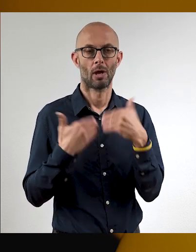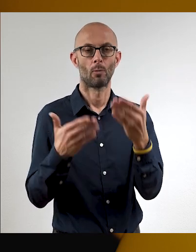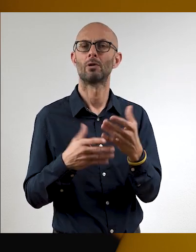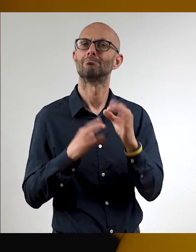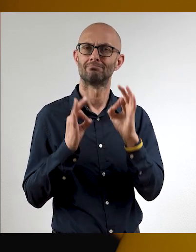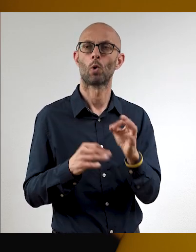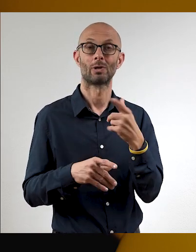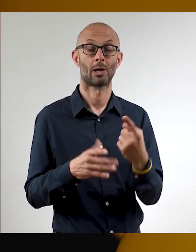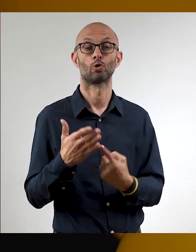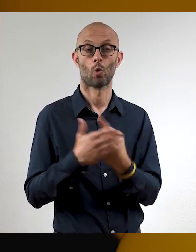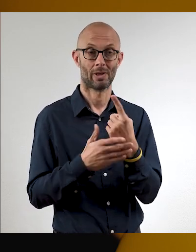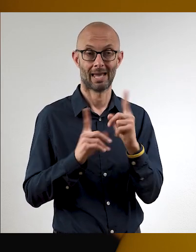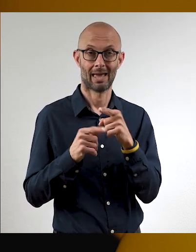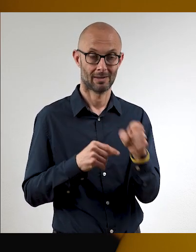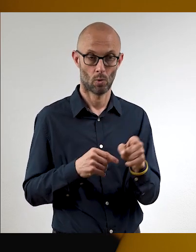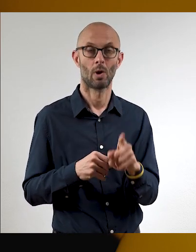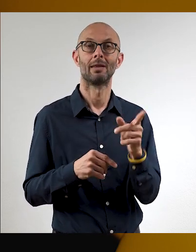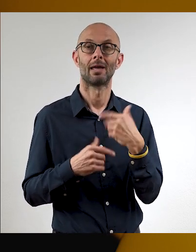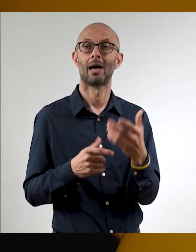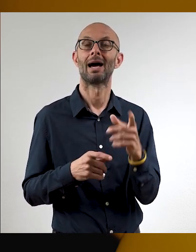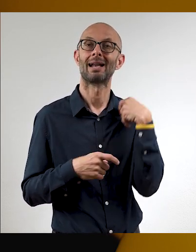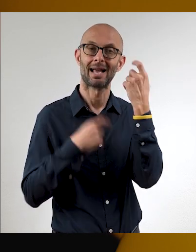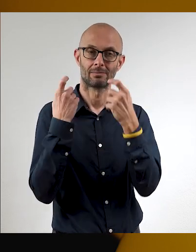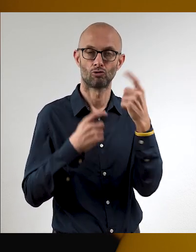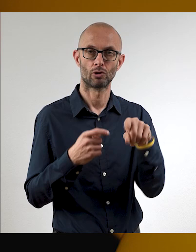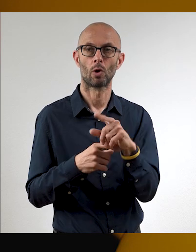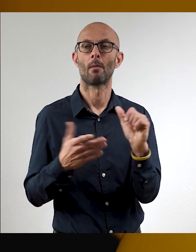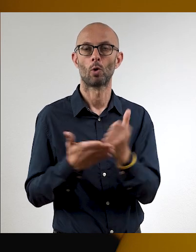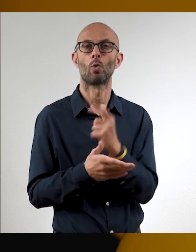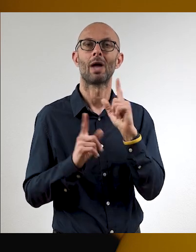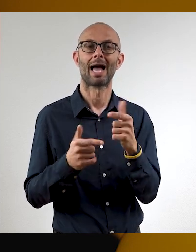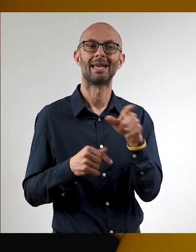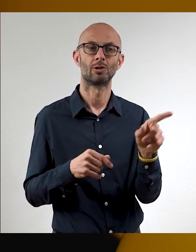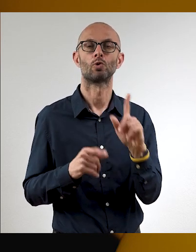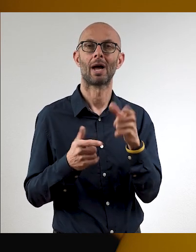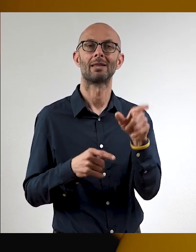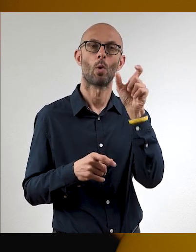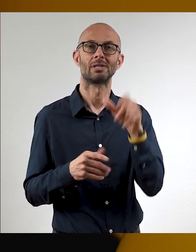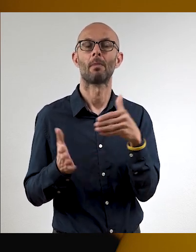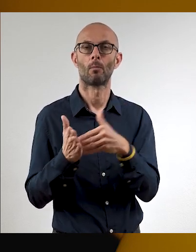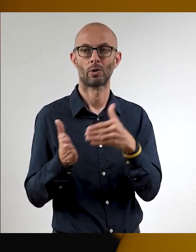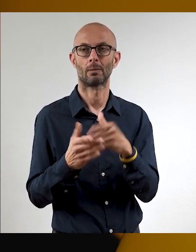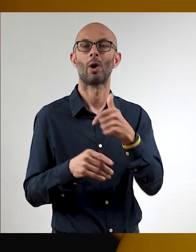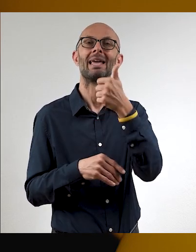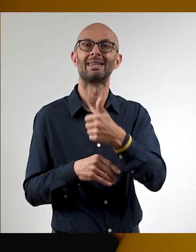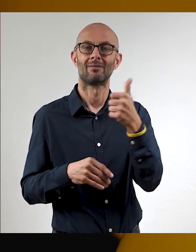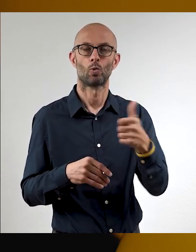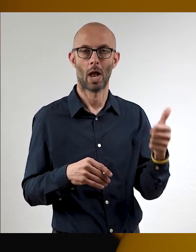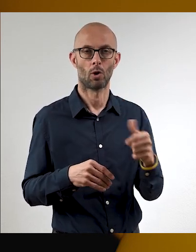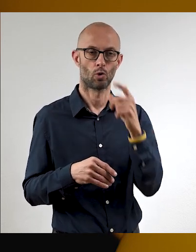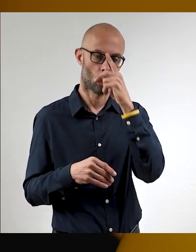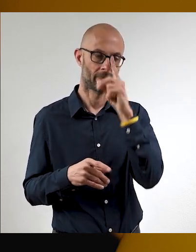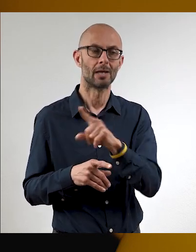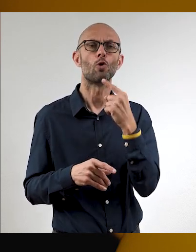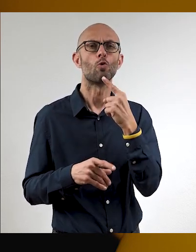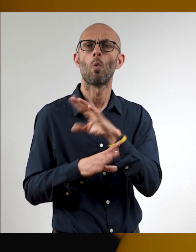pa absolutno, ko se zgodi nekaj tazga, da razmišljajo zopet, kaj je tisto, kar ta oseba potrebuje, individualno. A ne?